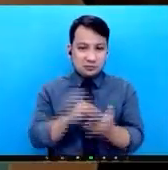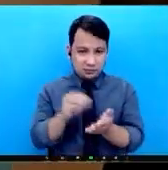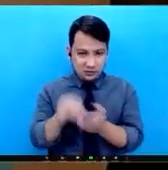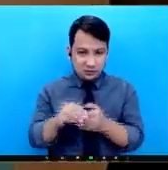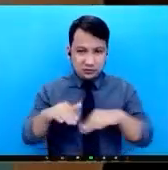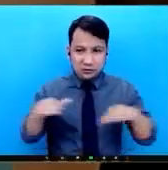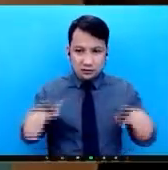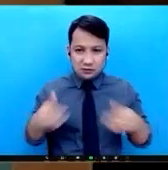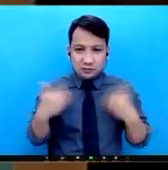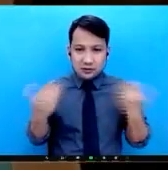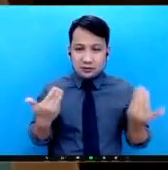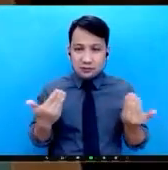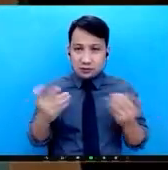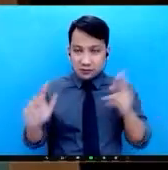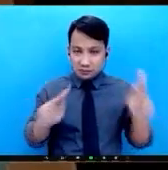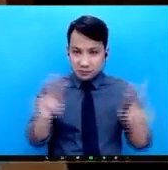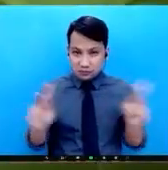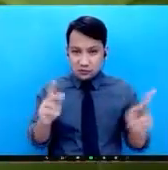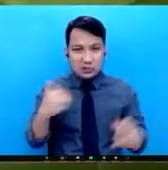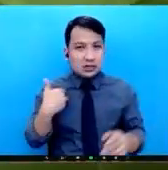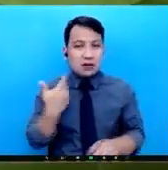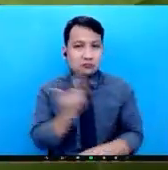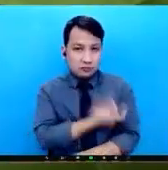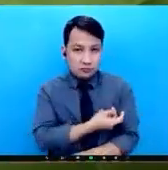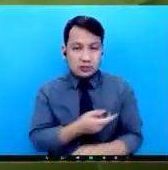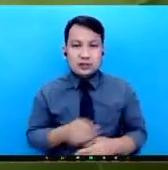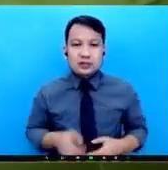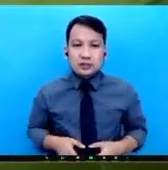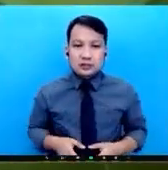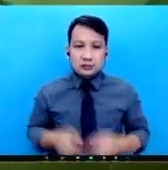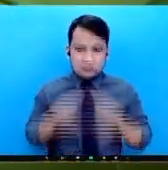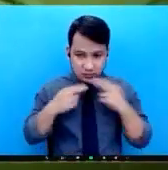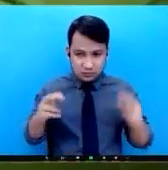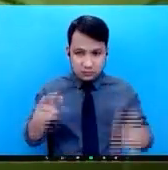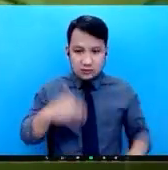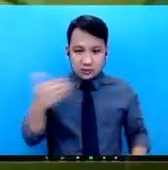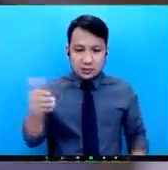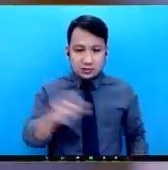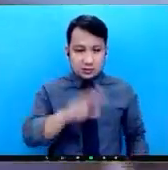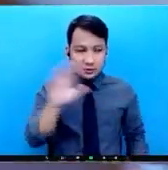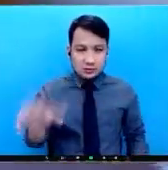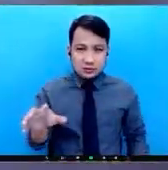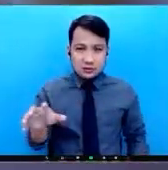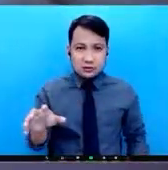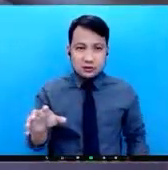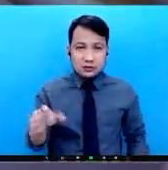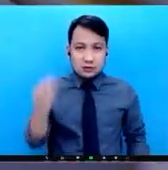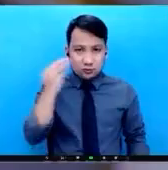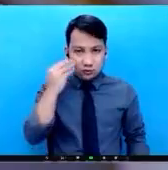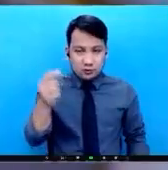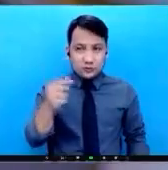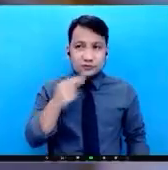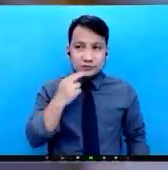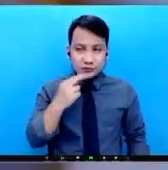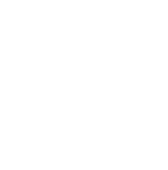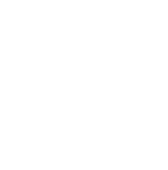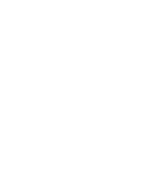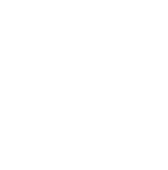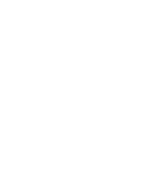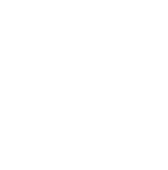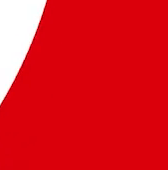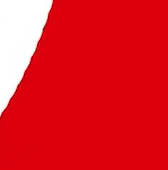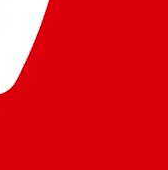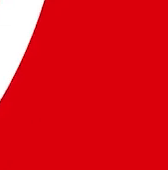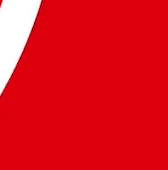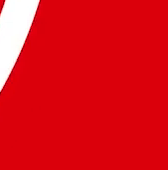na fully vaccinated na. Nagbabalita mula sa frontline, Mon Gualvez, News 5.